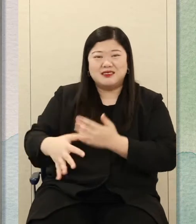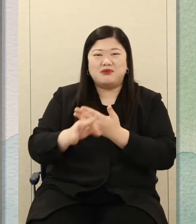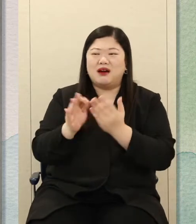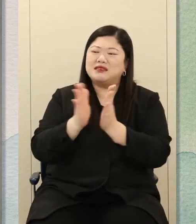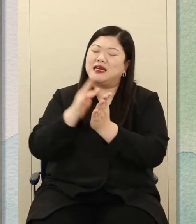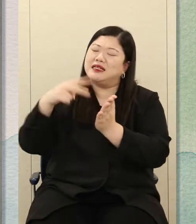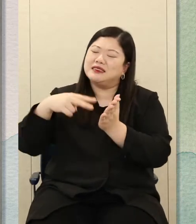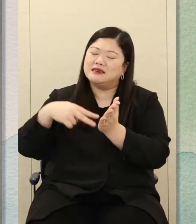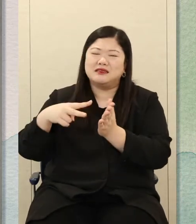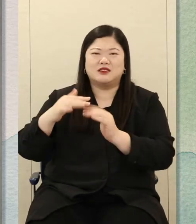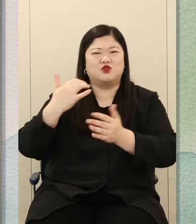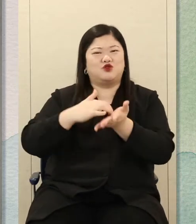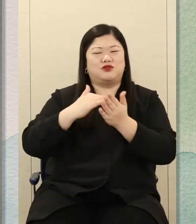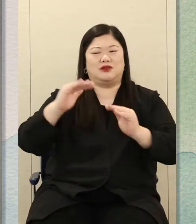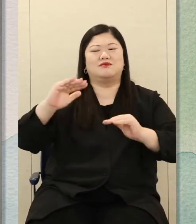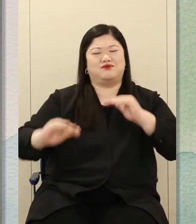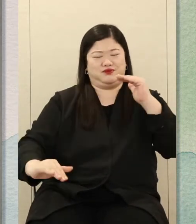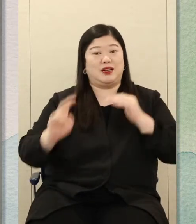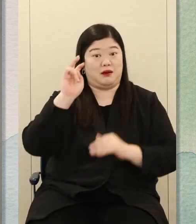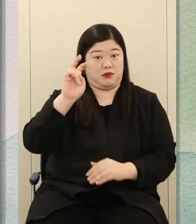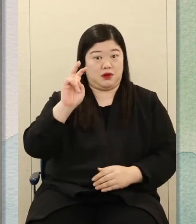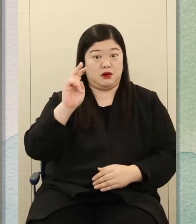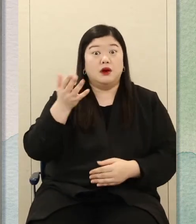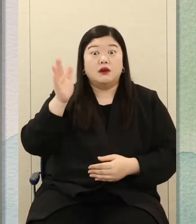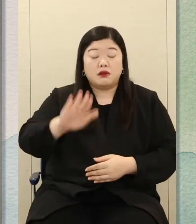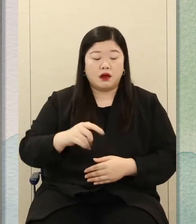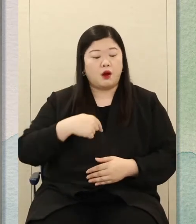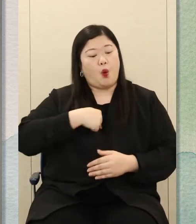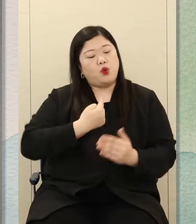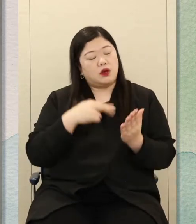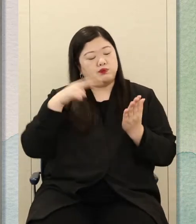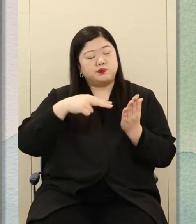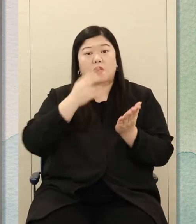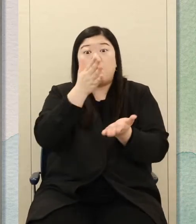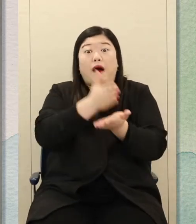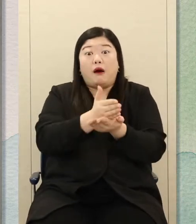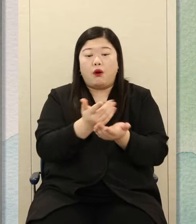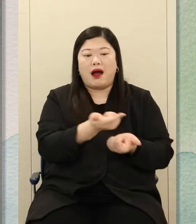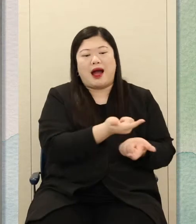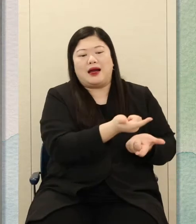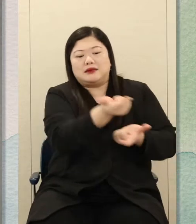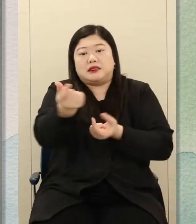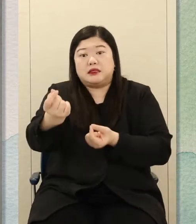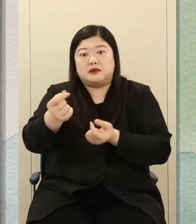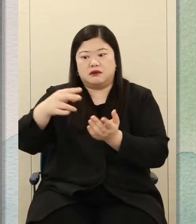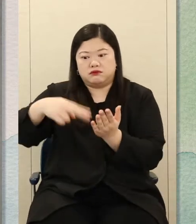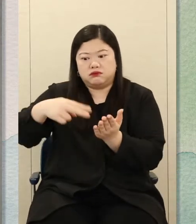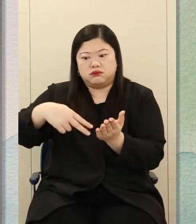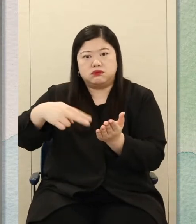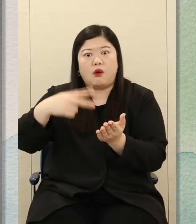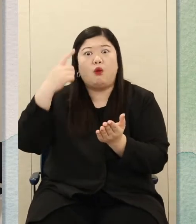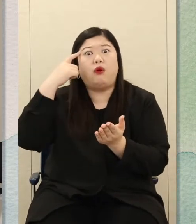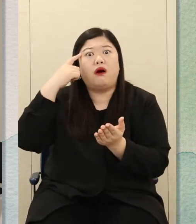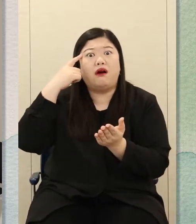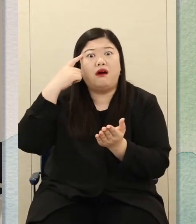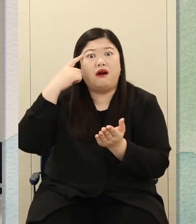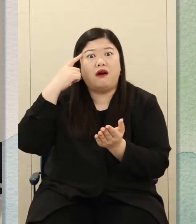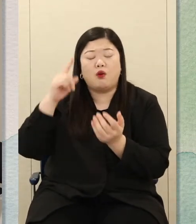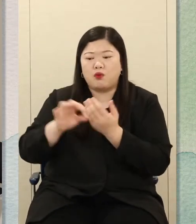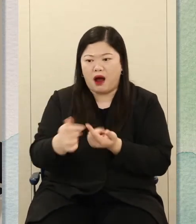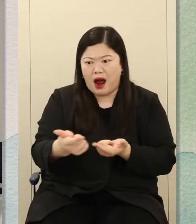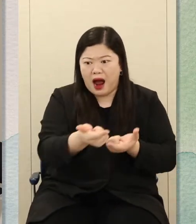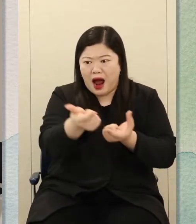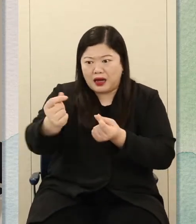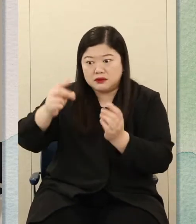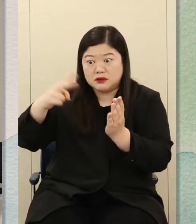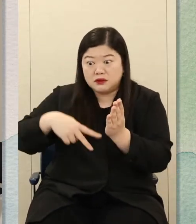너무 좋은데 예, 같이 읽으면 뭐가 더 좋은 게 있을까? 그러니까 하겠죠. 예, 그러니까 같이 읽을 때 그러면 뭐가